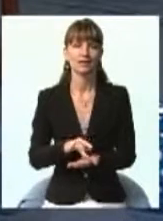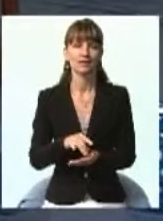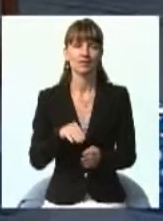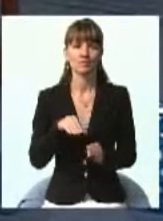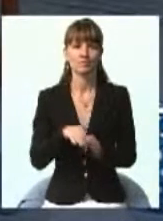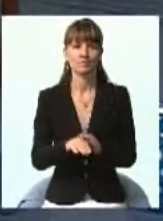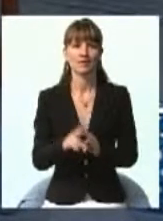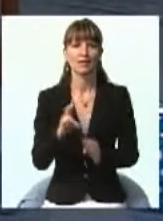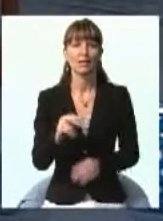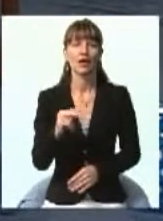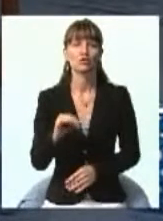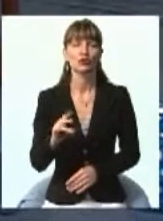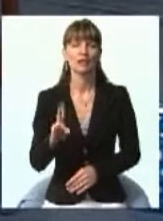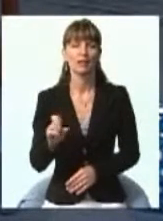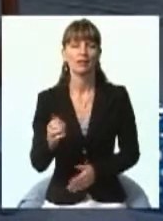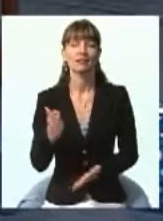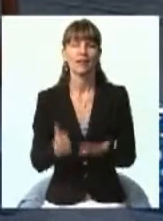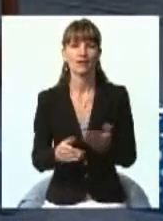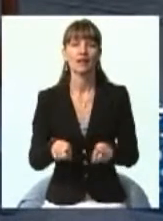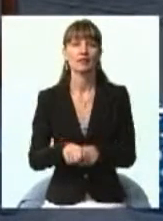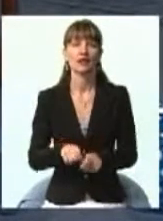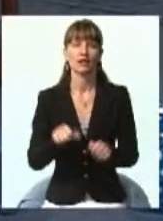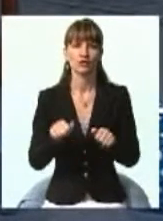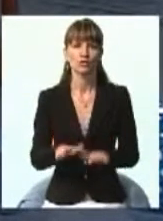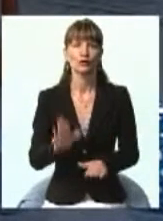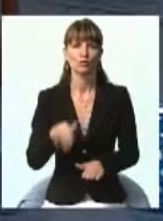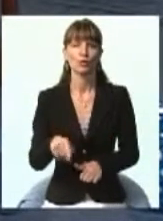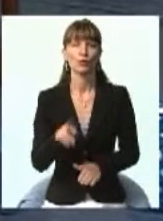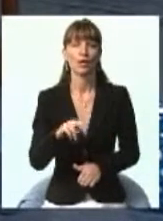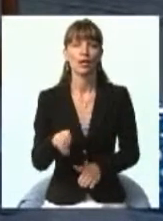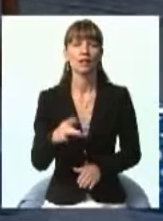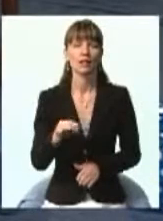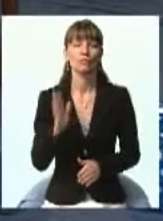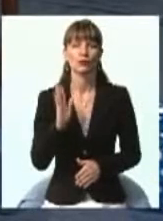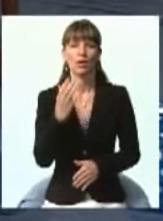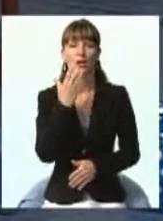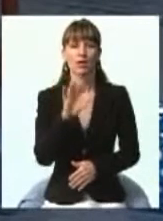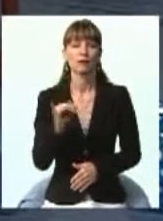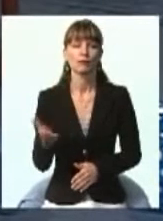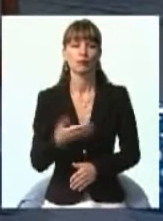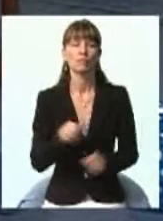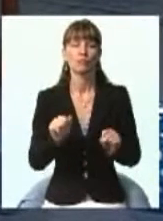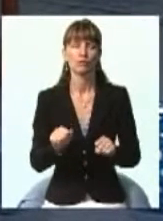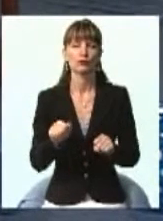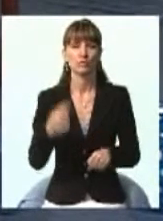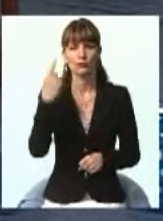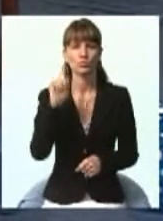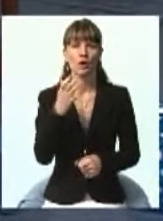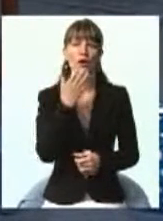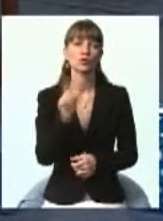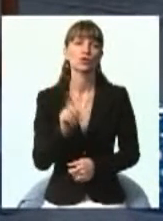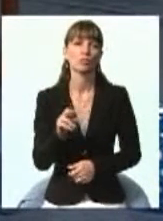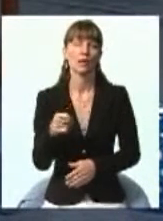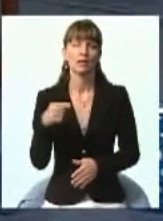Да, начинка. Напевно, вони і так і вирішили, що хай там буде ядро, яке буде дуже-дуже гарячим, і ми, може, вони і вигадали, що воно дуже гаряче, щоб